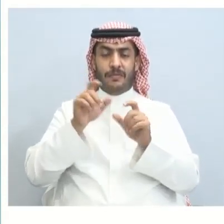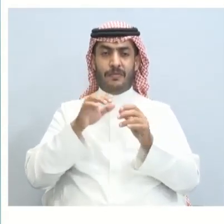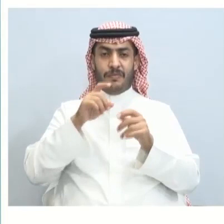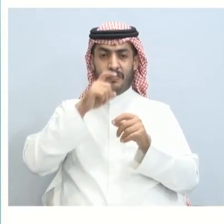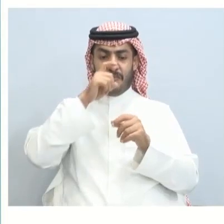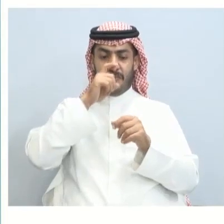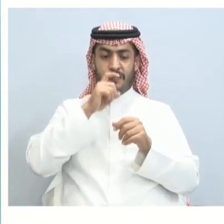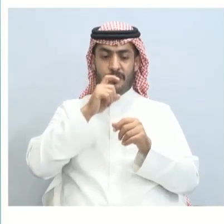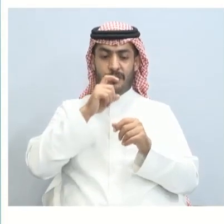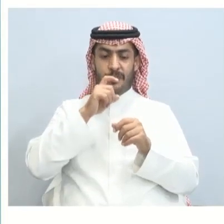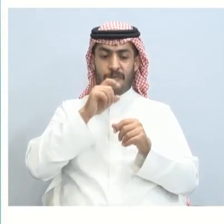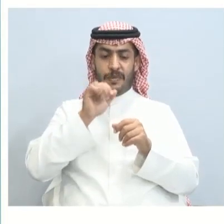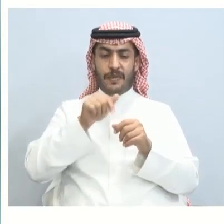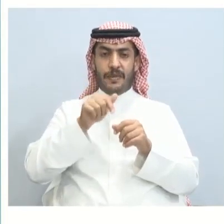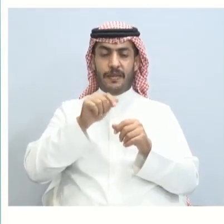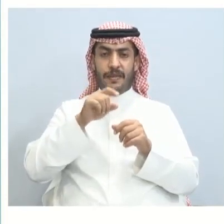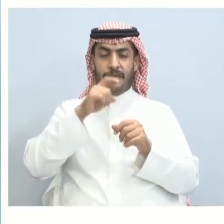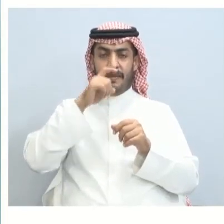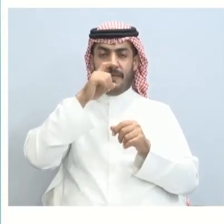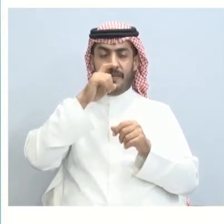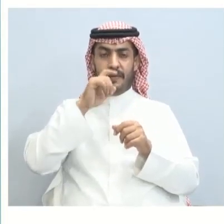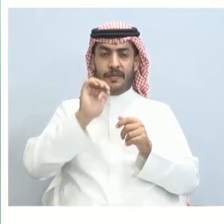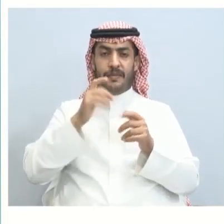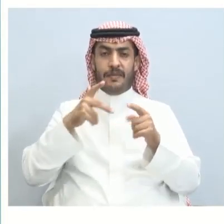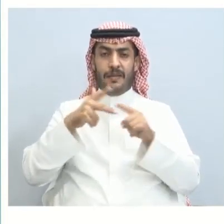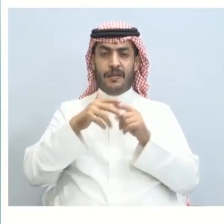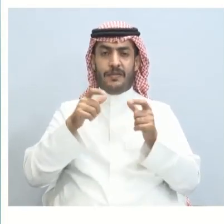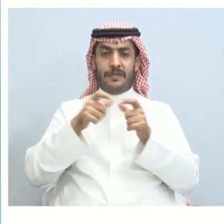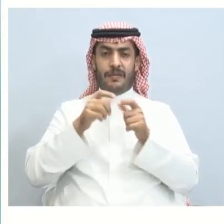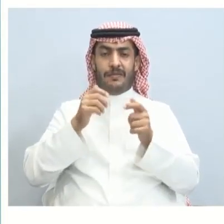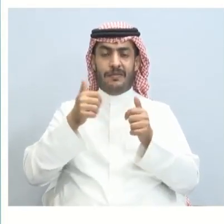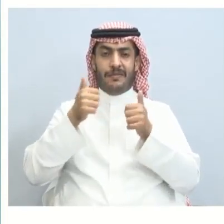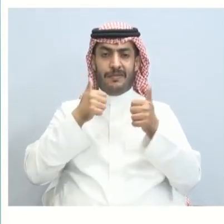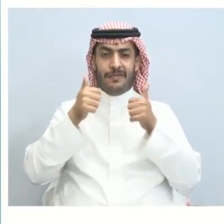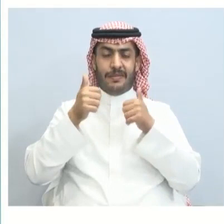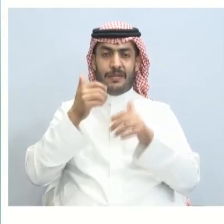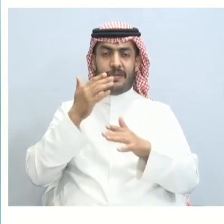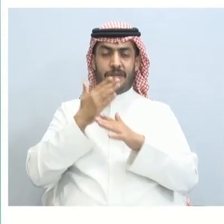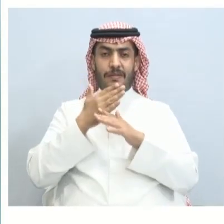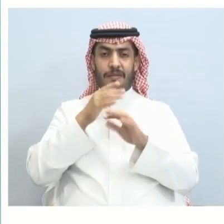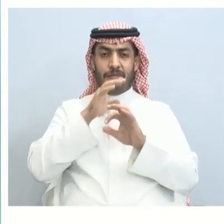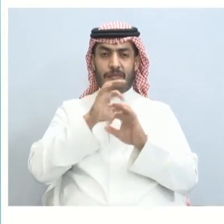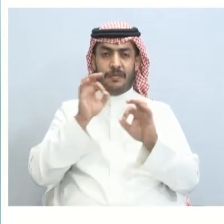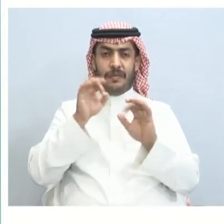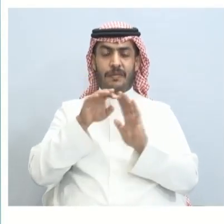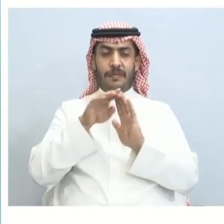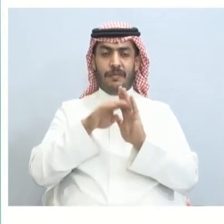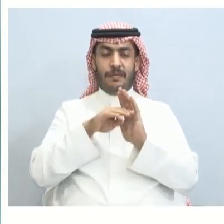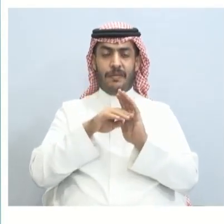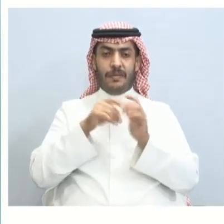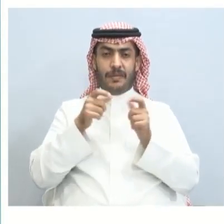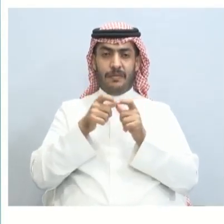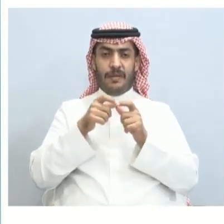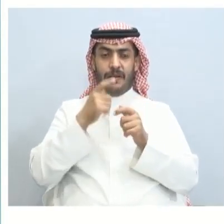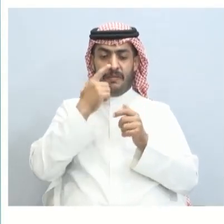بالتالي يفضل ان لا يكون هنالك قطع الاجتماع بسبب تح بسبب اتصال لذلك يفضل اعطاء التعليمات اثناء عقد